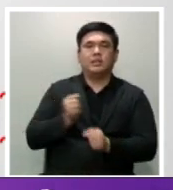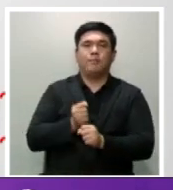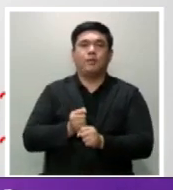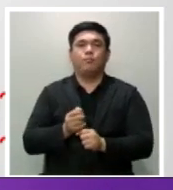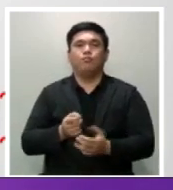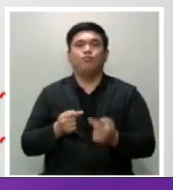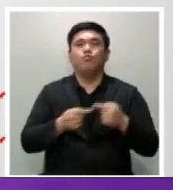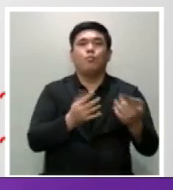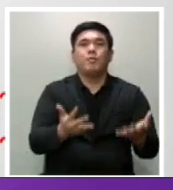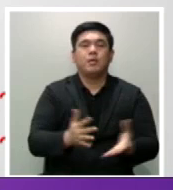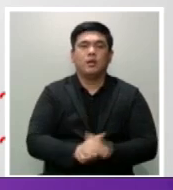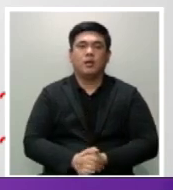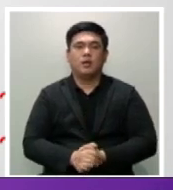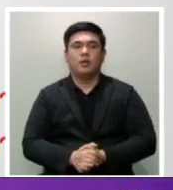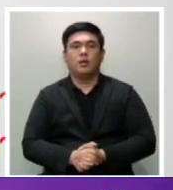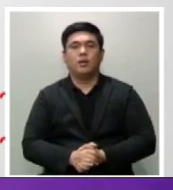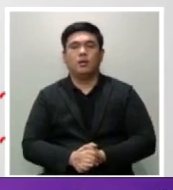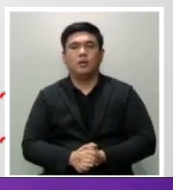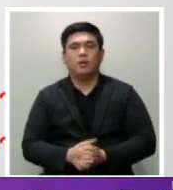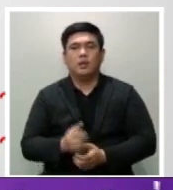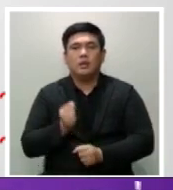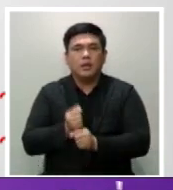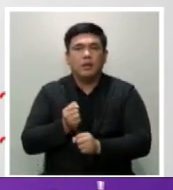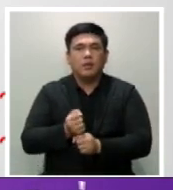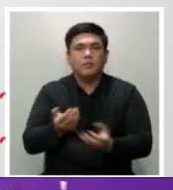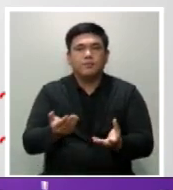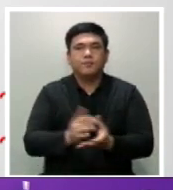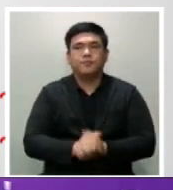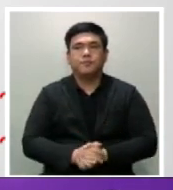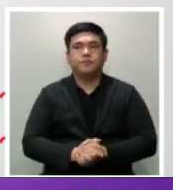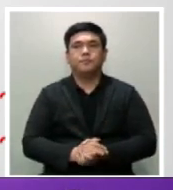ทธรณ์อัยการก็คิดจะอุทธรณ์เหมือนกัน